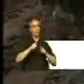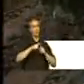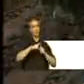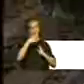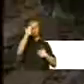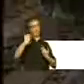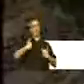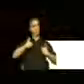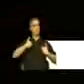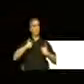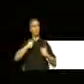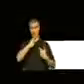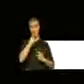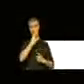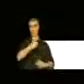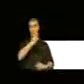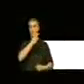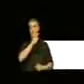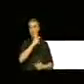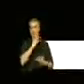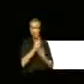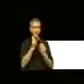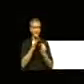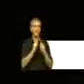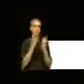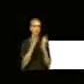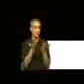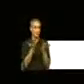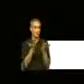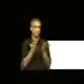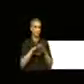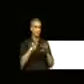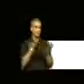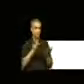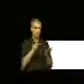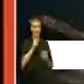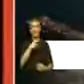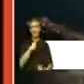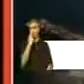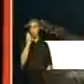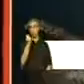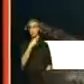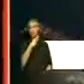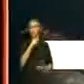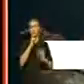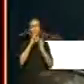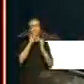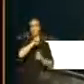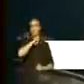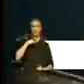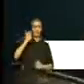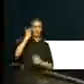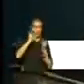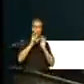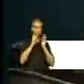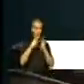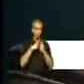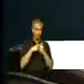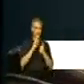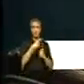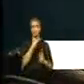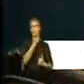כזה שהוא מנהיג, אבל בו בזמן דברים מתחוללים מתחת לשטח, גם ראינו את זה השבוע מול הסינים, גם אנחנו ראינו את זה